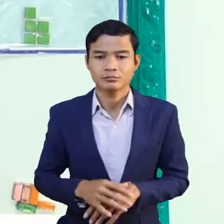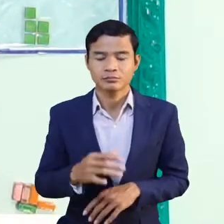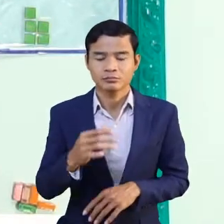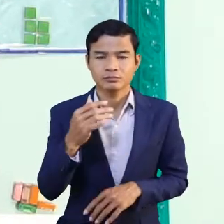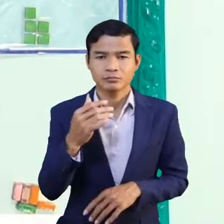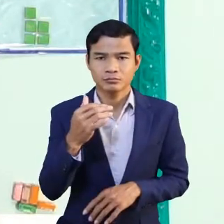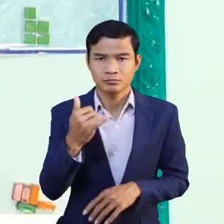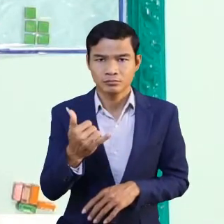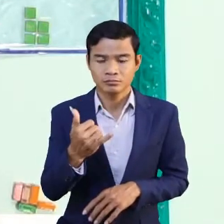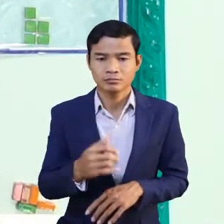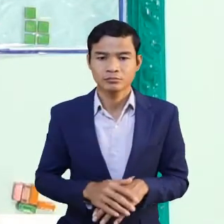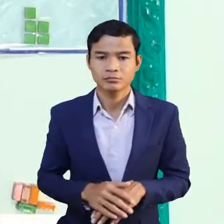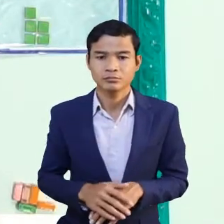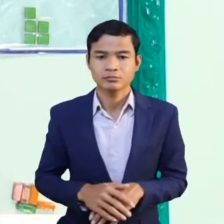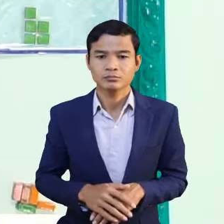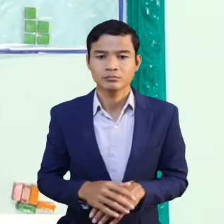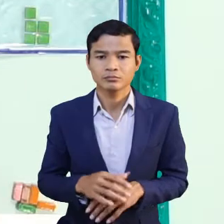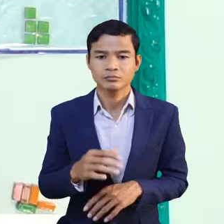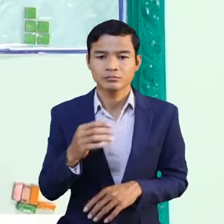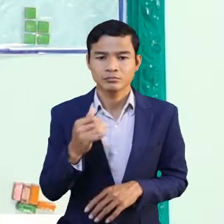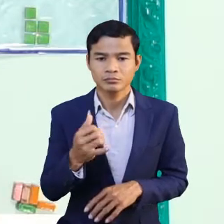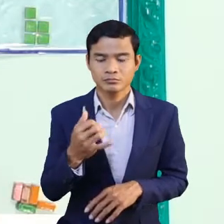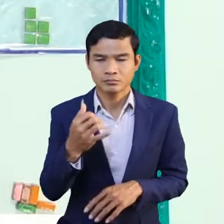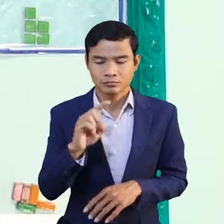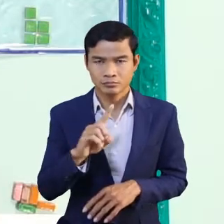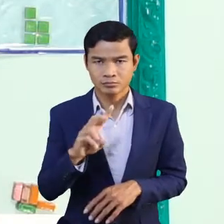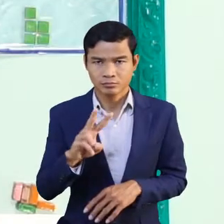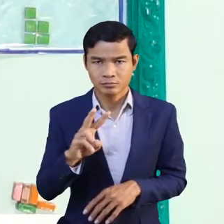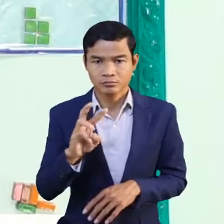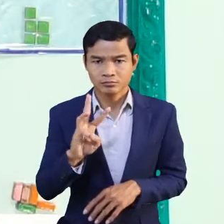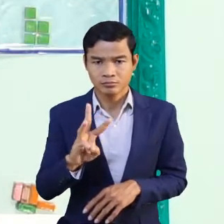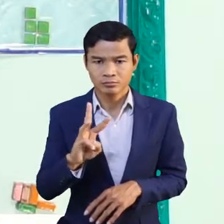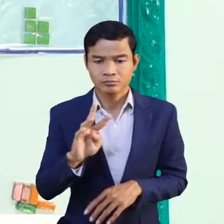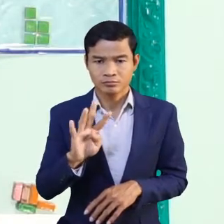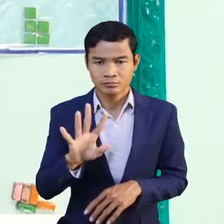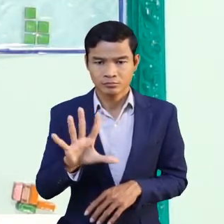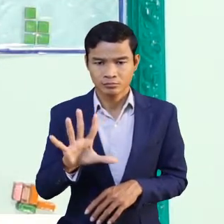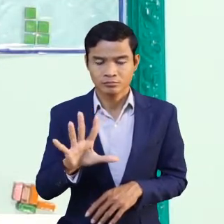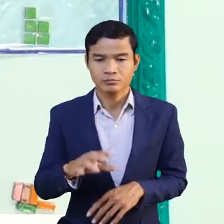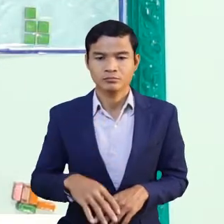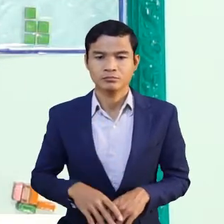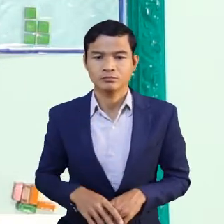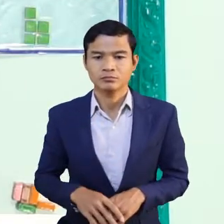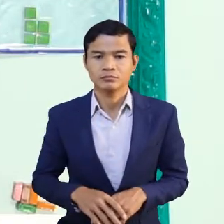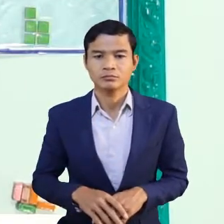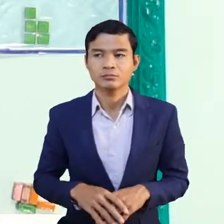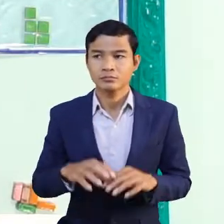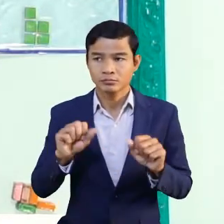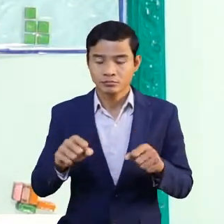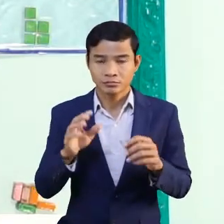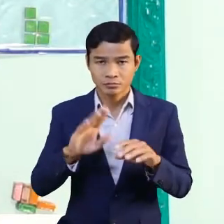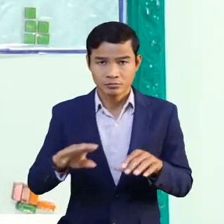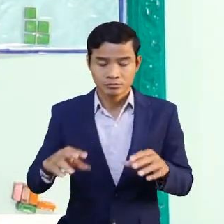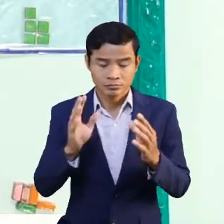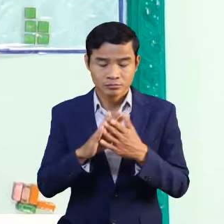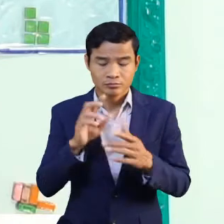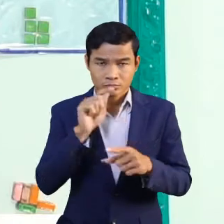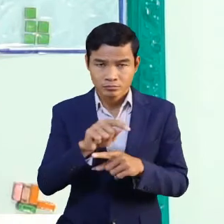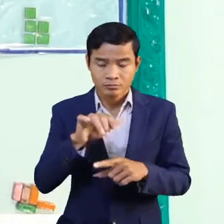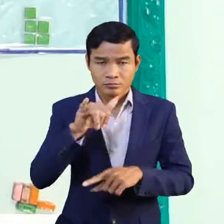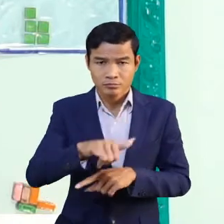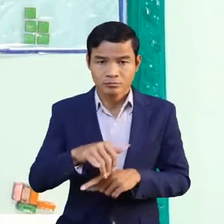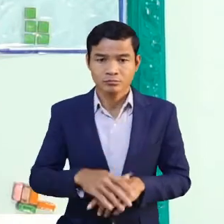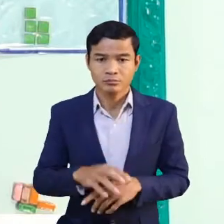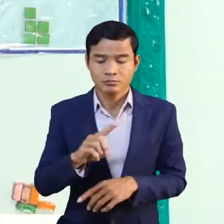5តោះយើងឆោតពីពណ៌នេះមុនណាកូន1 2 3 4 5តោះចឹងរាប់ចំនួននៅស